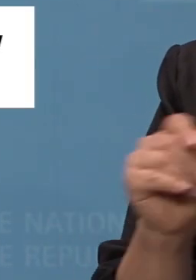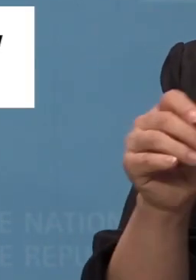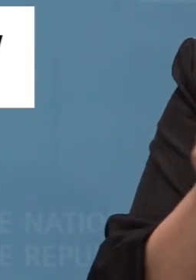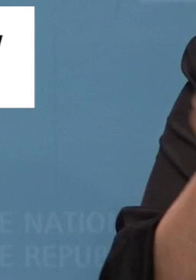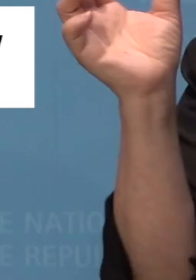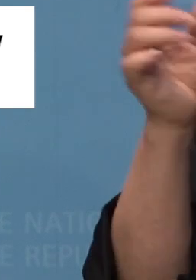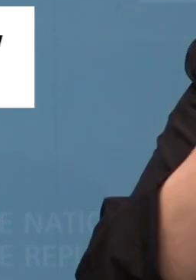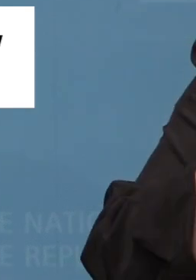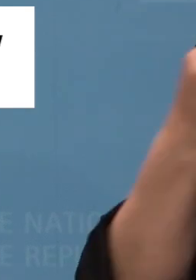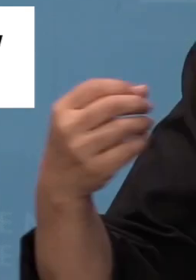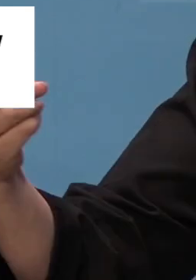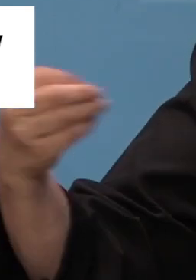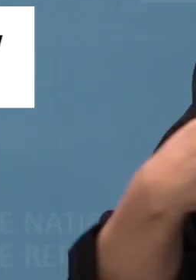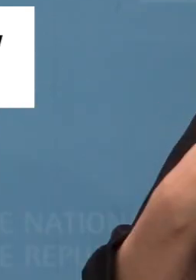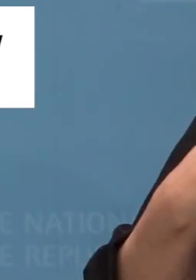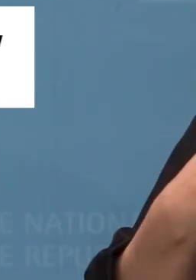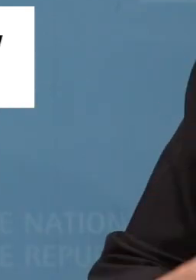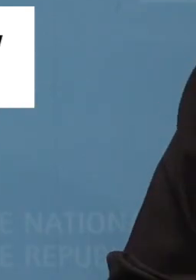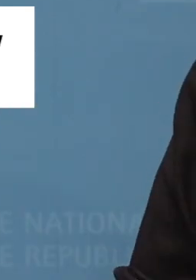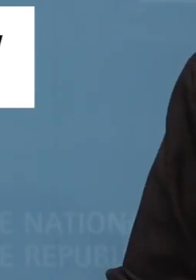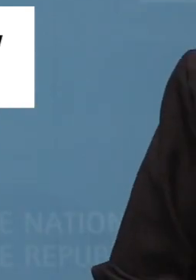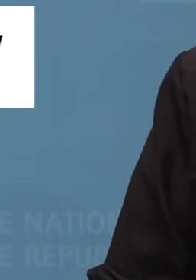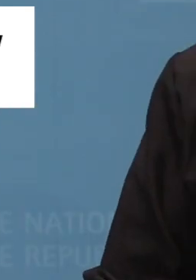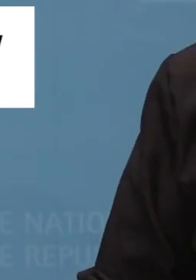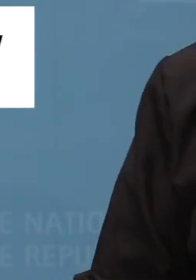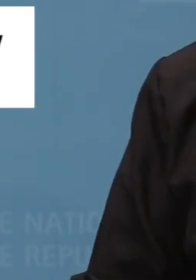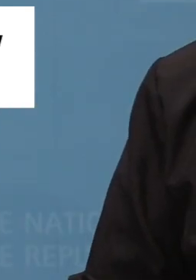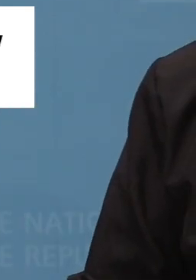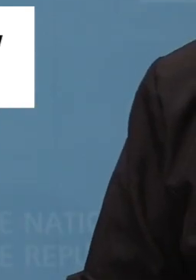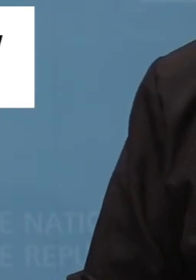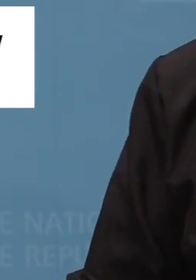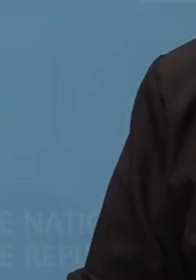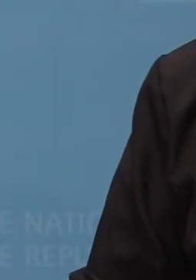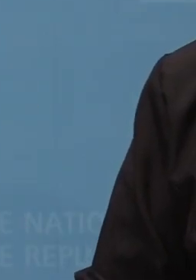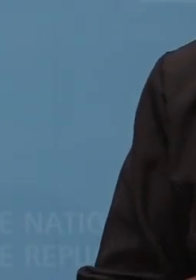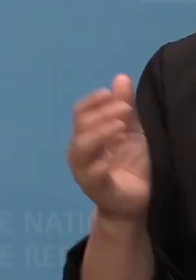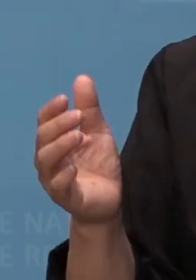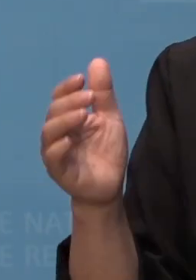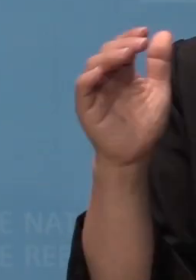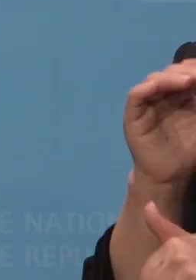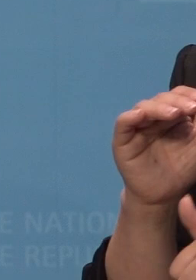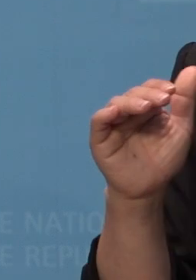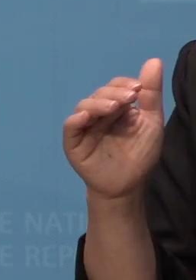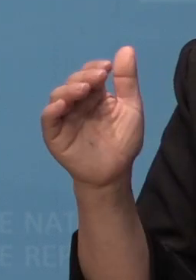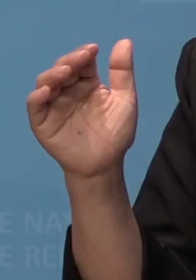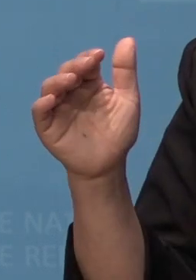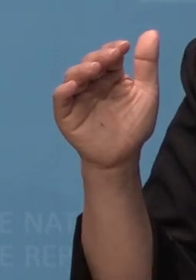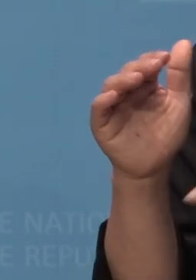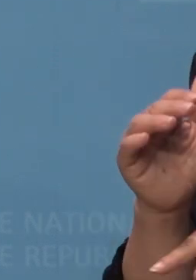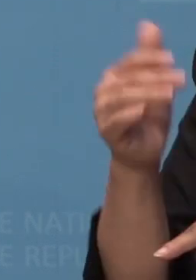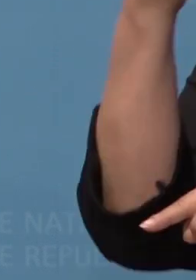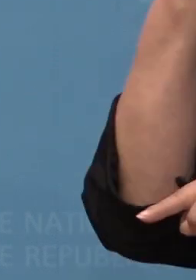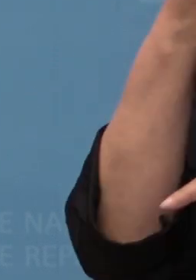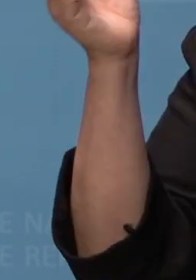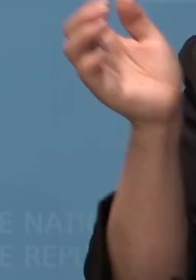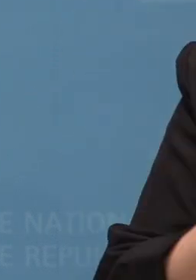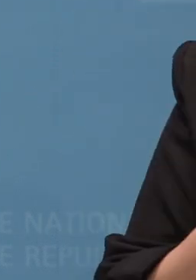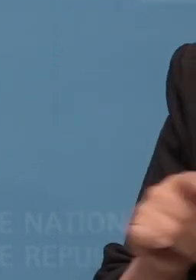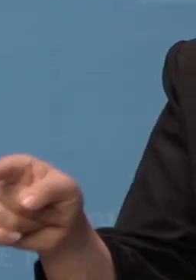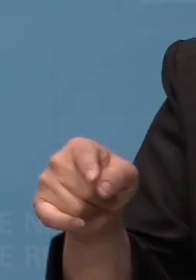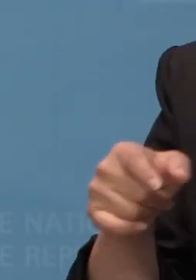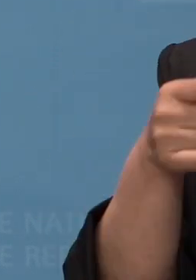해제를 바란다는 뜻을 내비쳤습니다. 시찰단 확인이 끝나면 오염수의 안전성을 인정하게